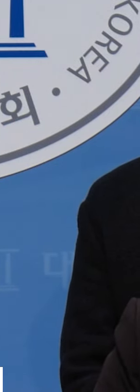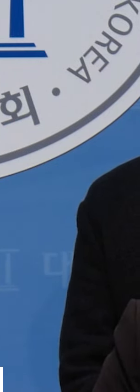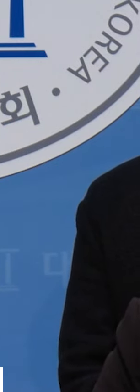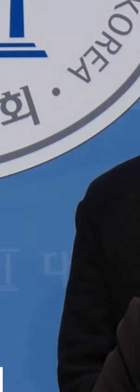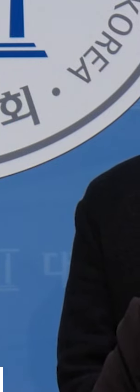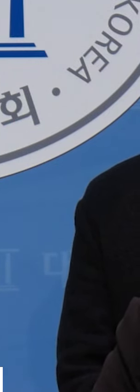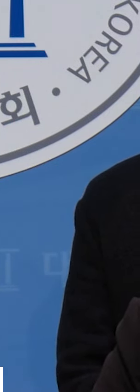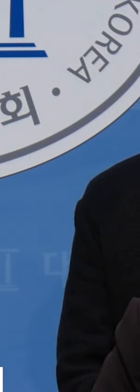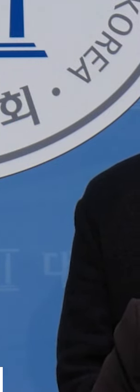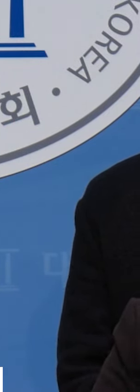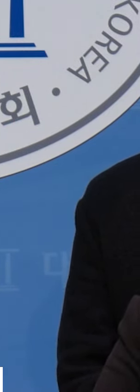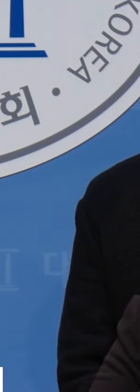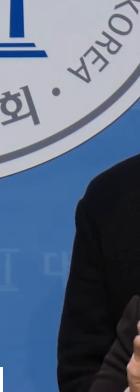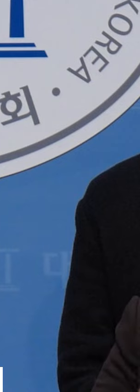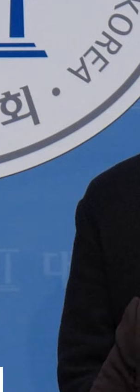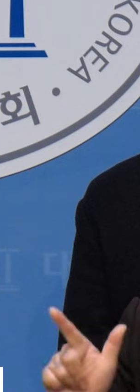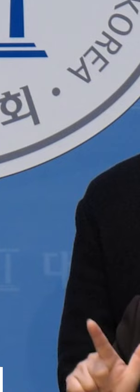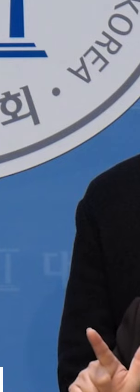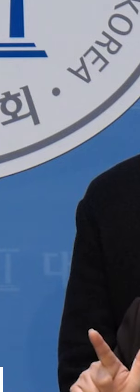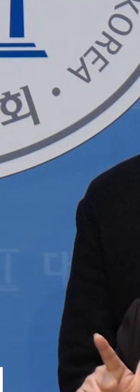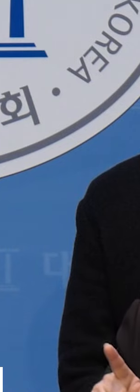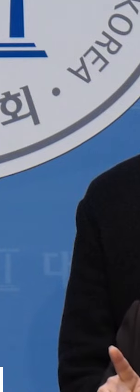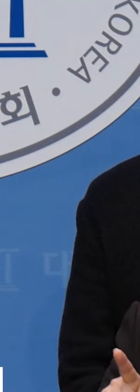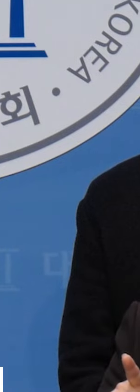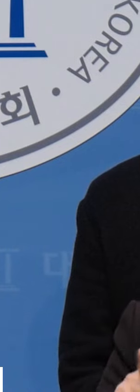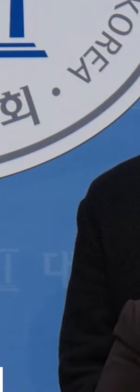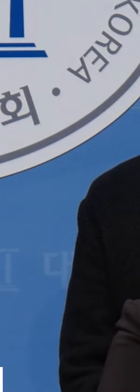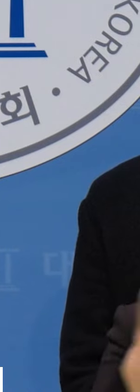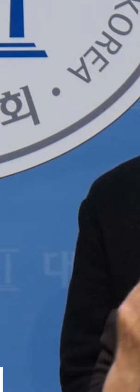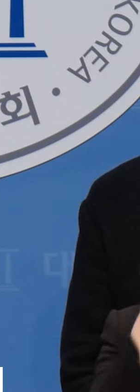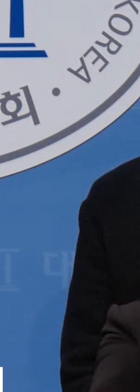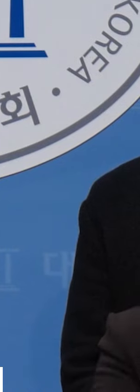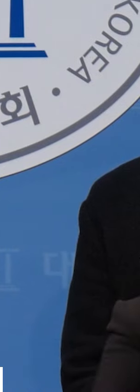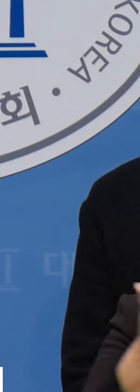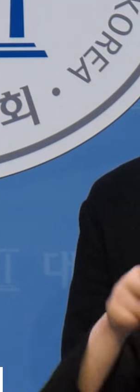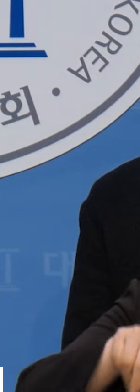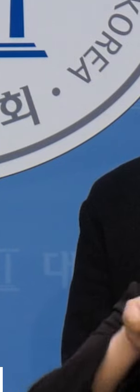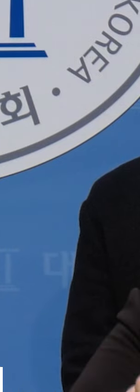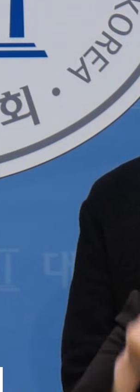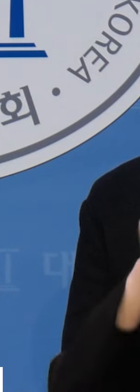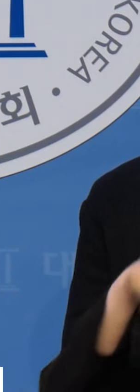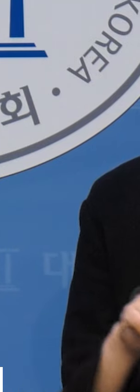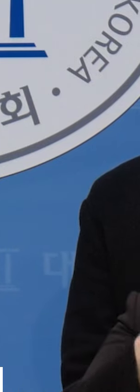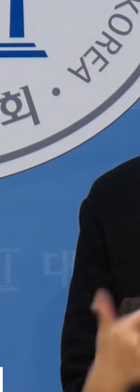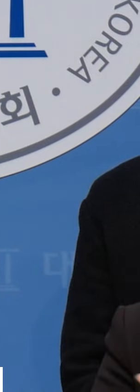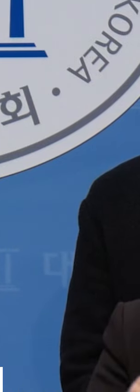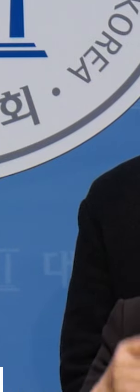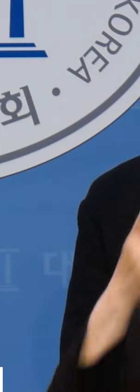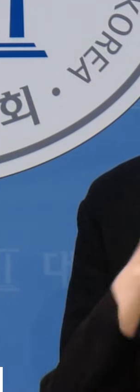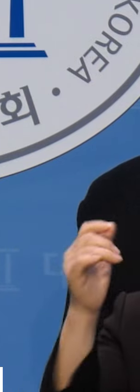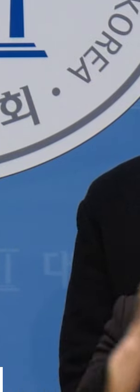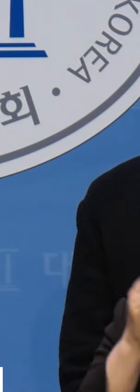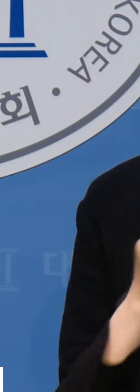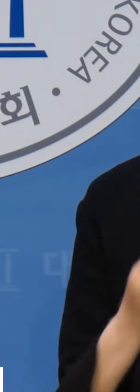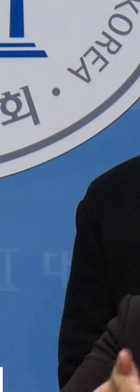23일 열린 송현 녹지광장에 이승만 기념관 건립을 추진하겠다는 뜻을